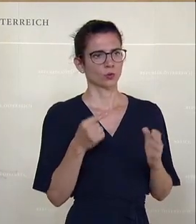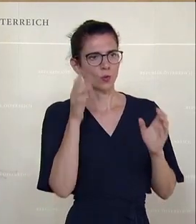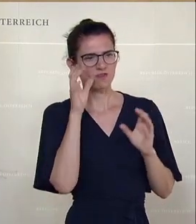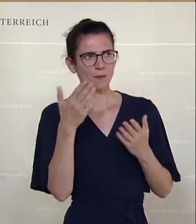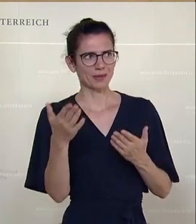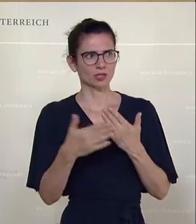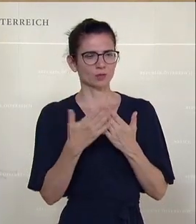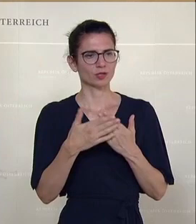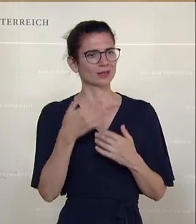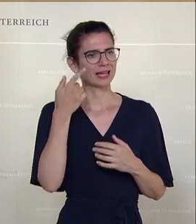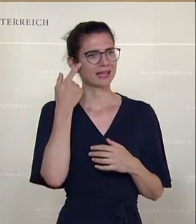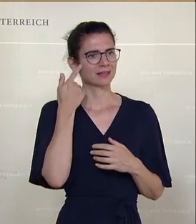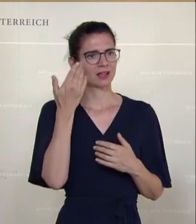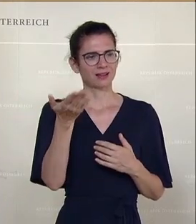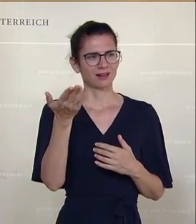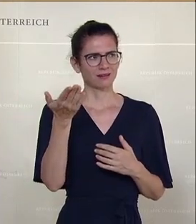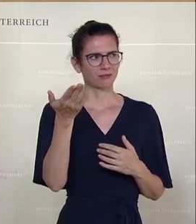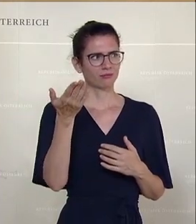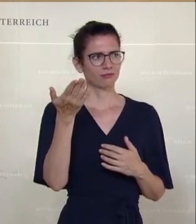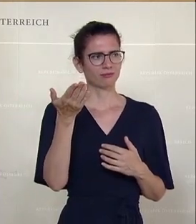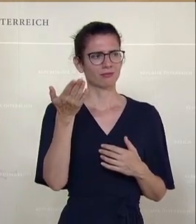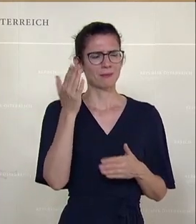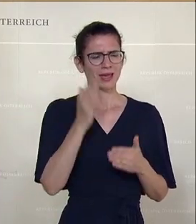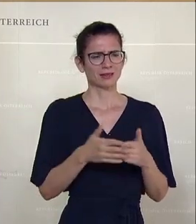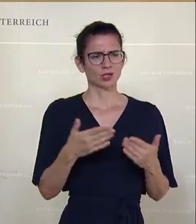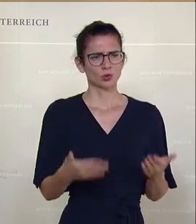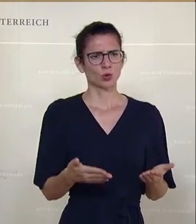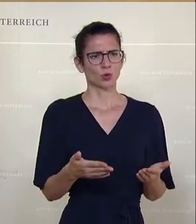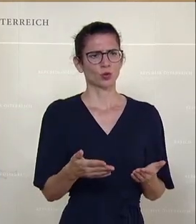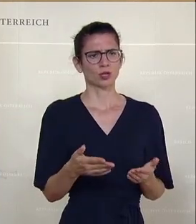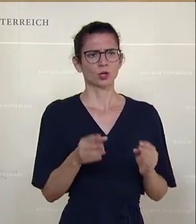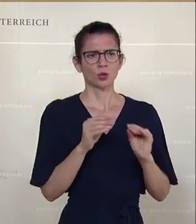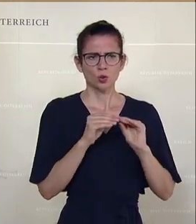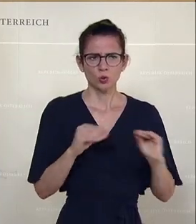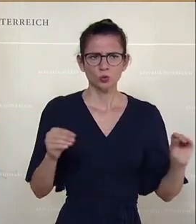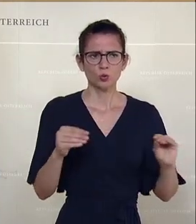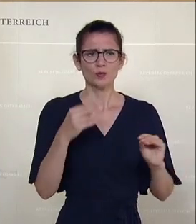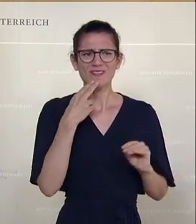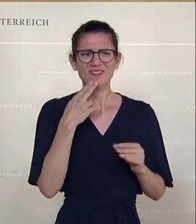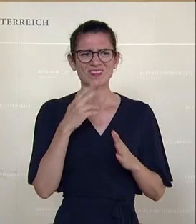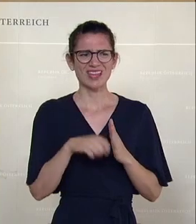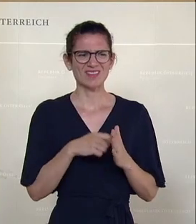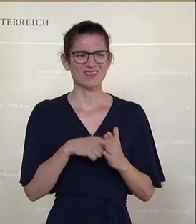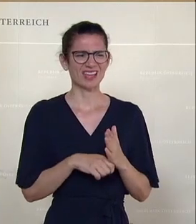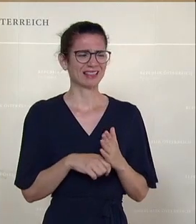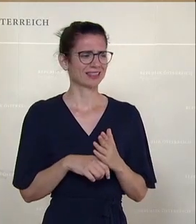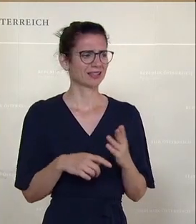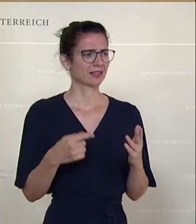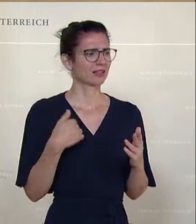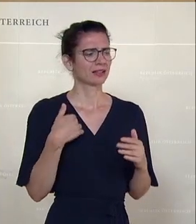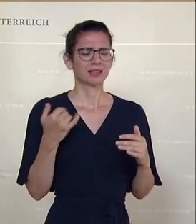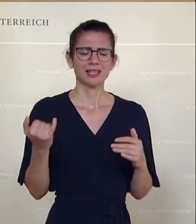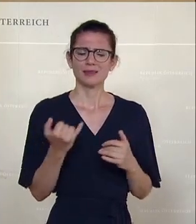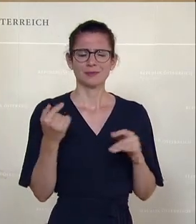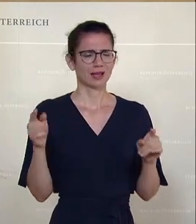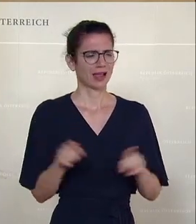Ich erinnere, da ist es am Ende so, dass wiederum nur der Kader hingeht, das hatten wir schon einmal, und diese